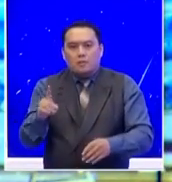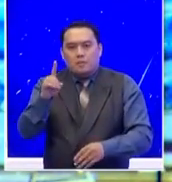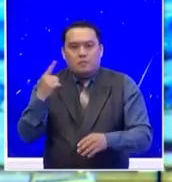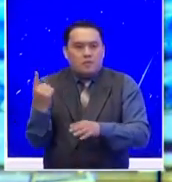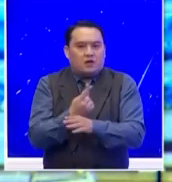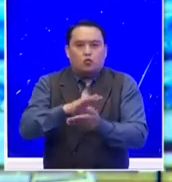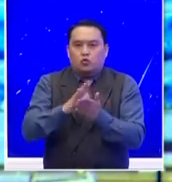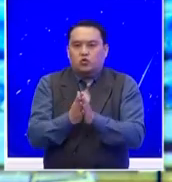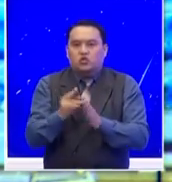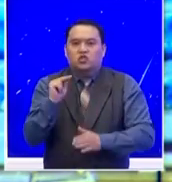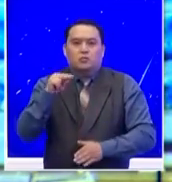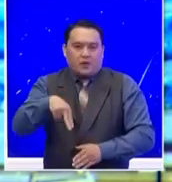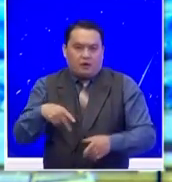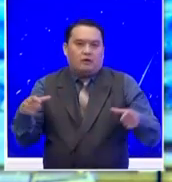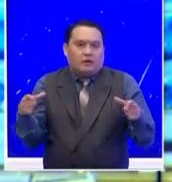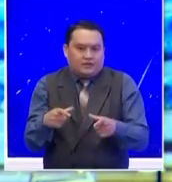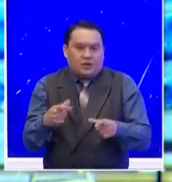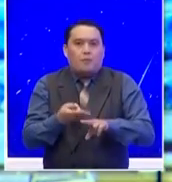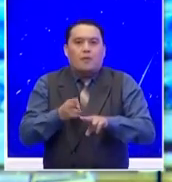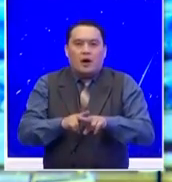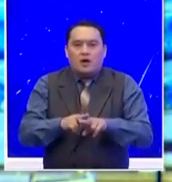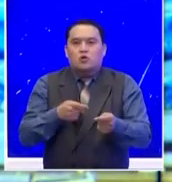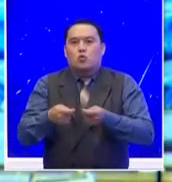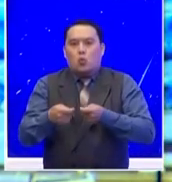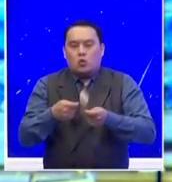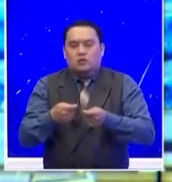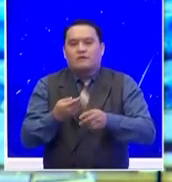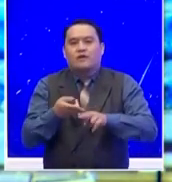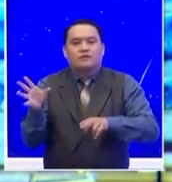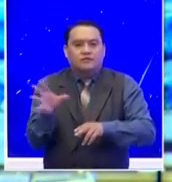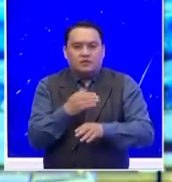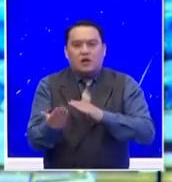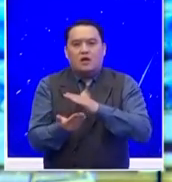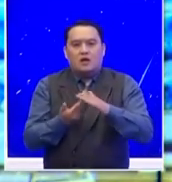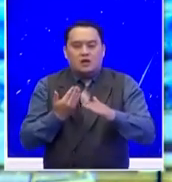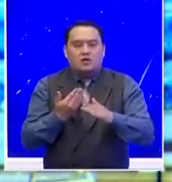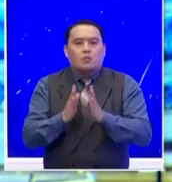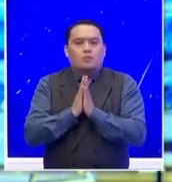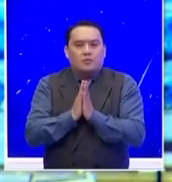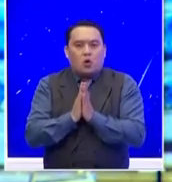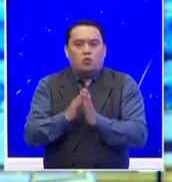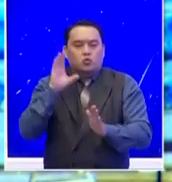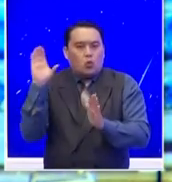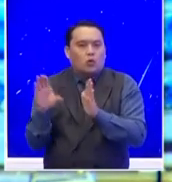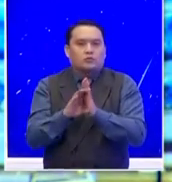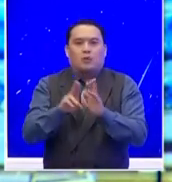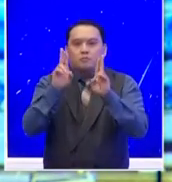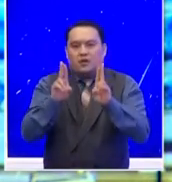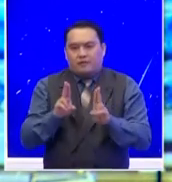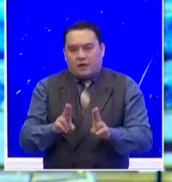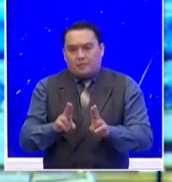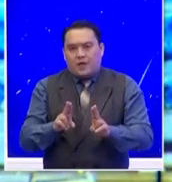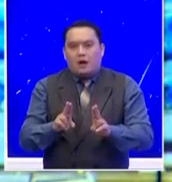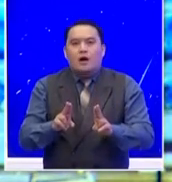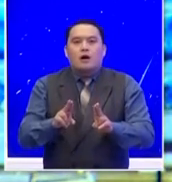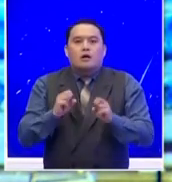встречается в условиях чрезвычайного положения. Поэтому лидер страны призвал всех верующих следовать рекомендациям духовного управления мусульман.